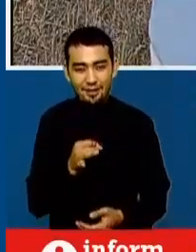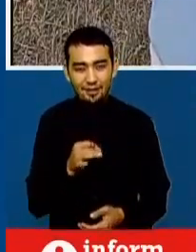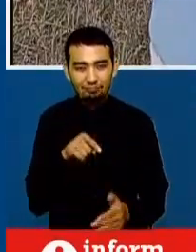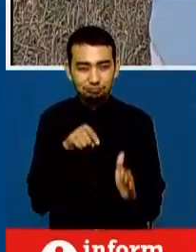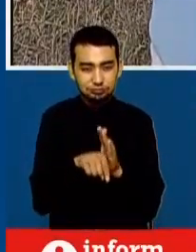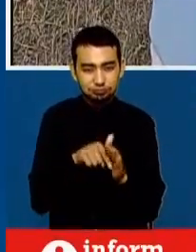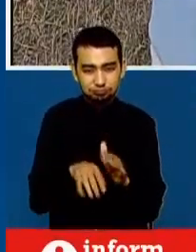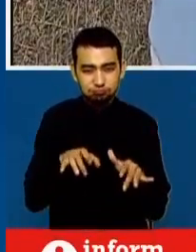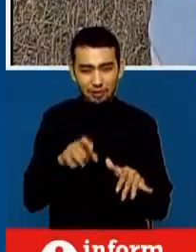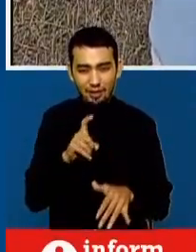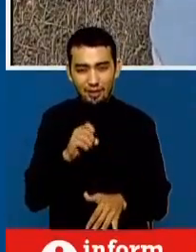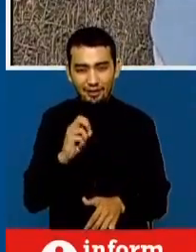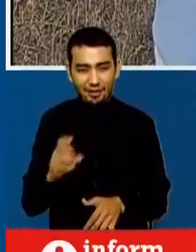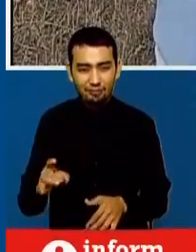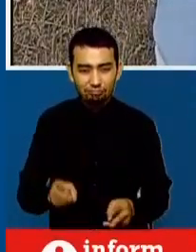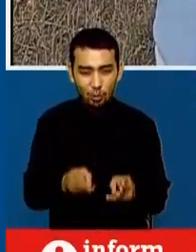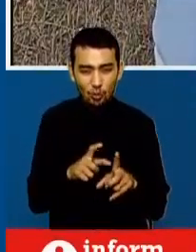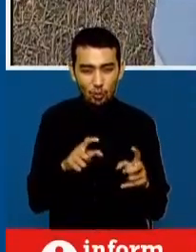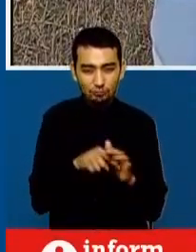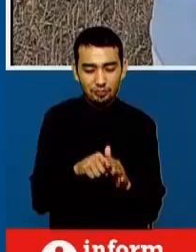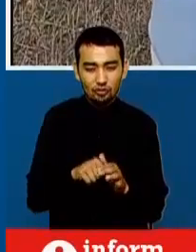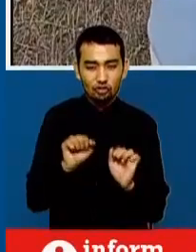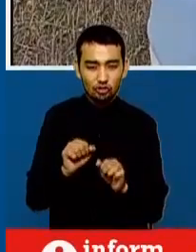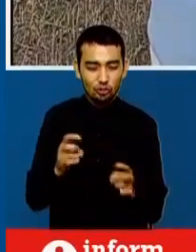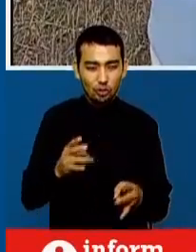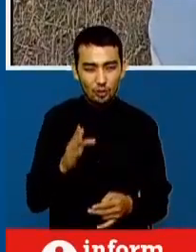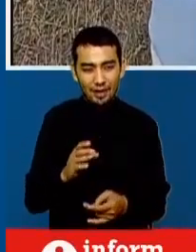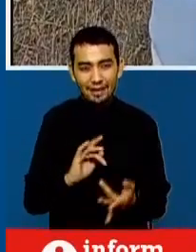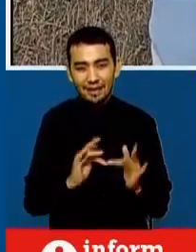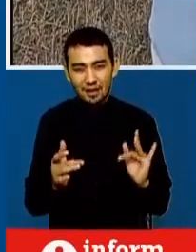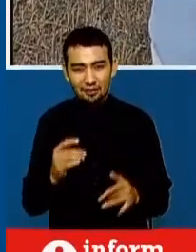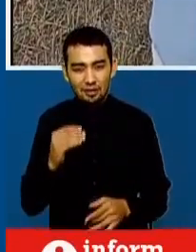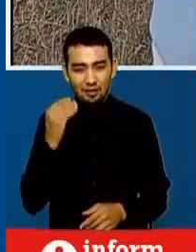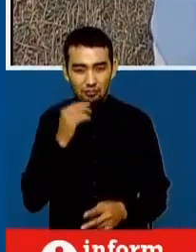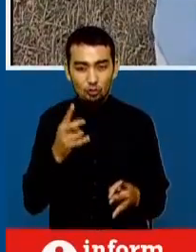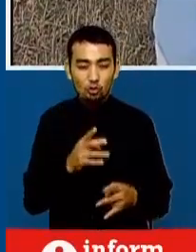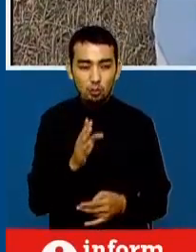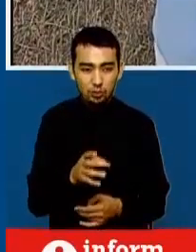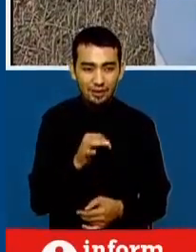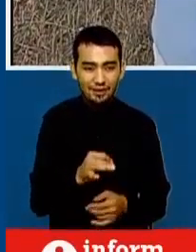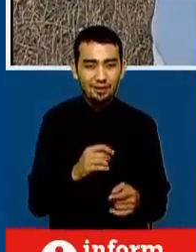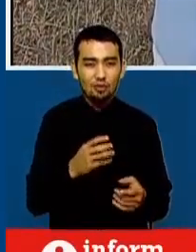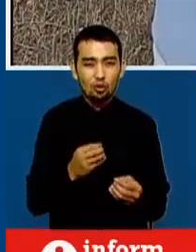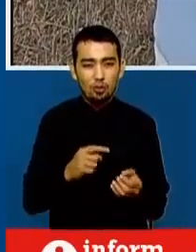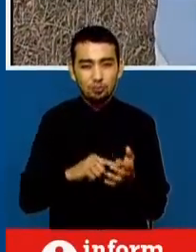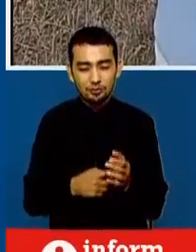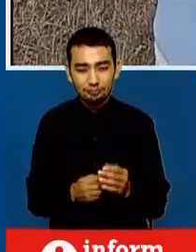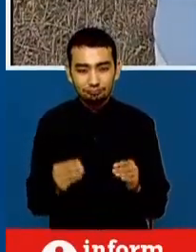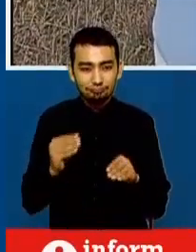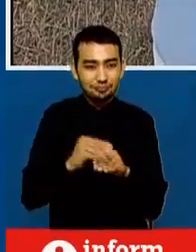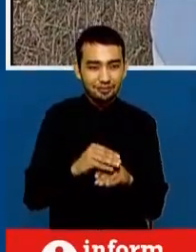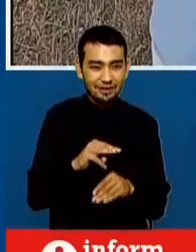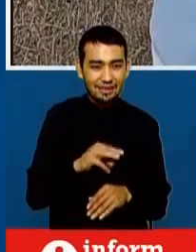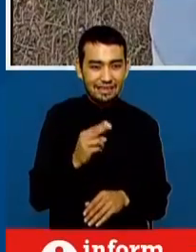хакерских атак. К тому же нужен и повсеместный скоростной интернет, но есть и недоработки, как, например, приумножить средства с помощью